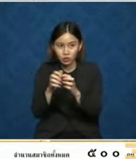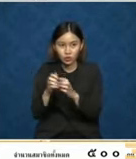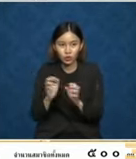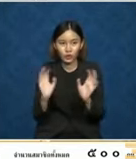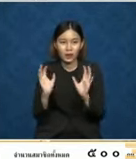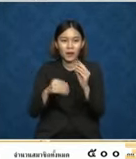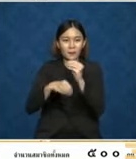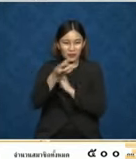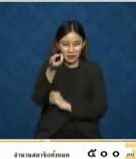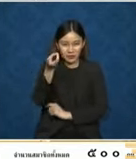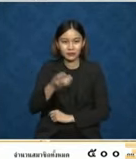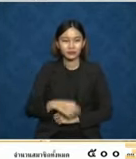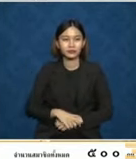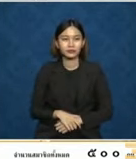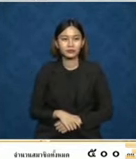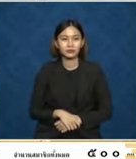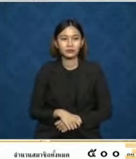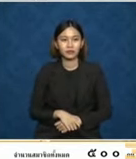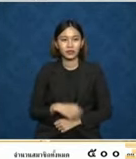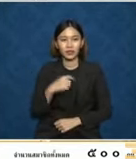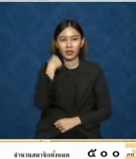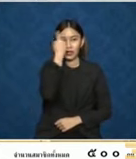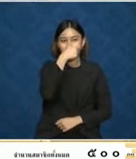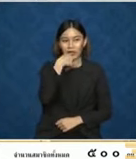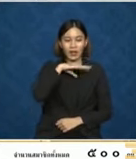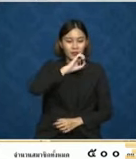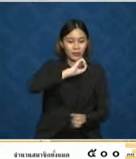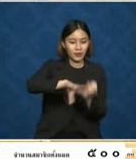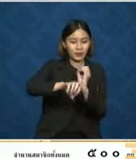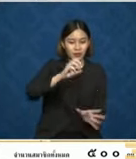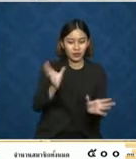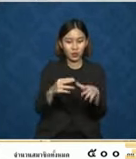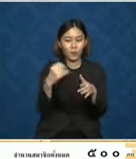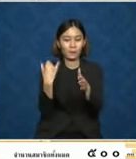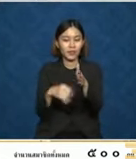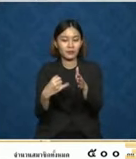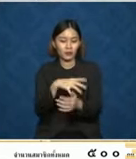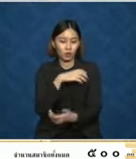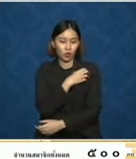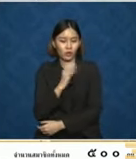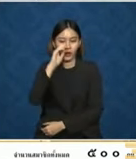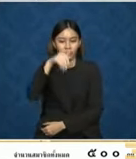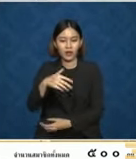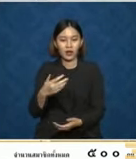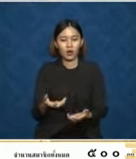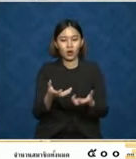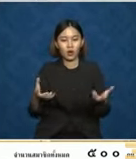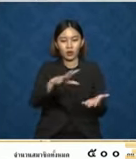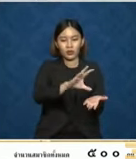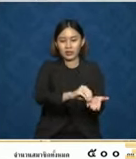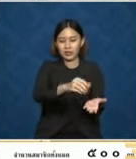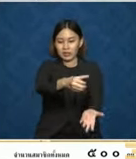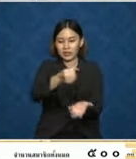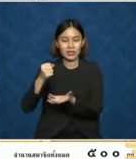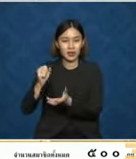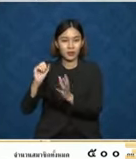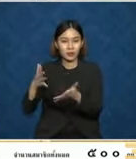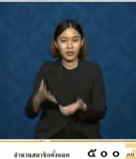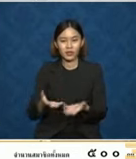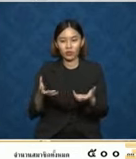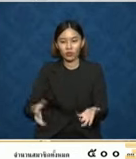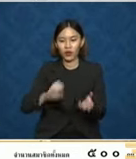เพิ่มเติมอีกนิดนะครับส่วนใครที่ทิ้งขยะผิดประเภทนะครับทางเทศบาลก็จะไม่เก็บไปและขยะใหญ่ต้องเสียค่